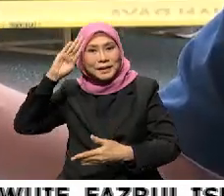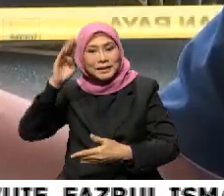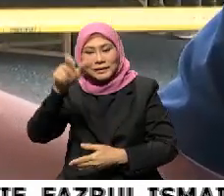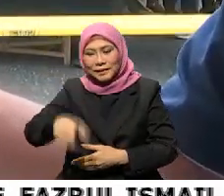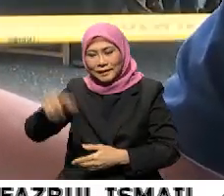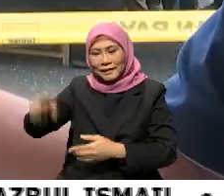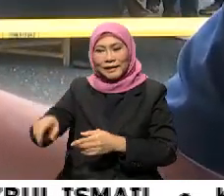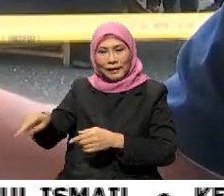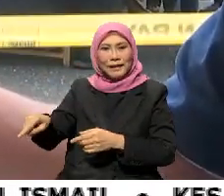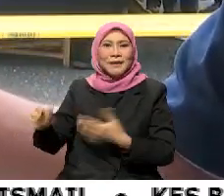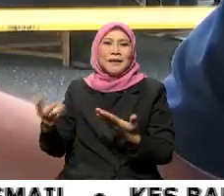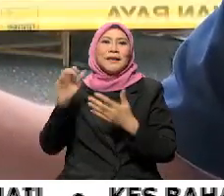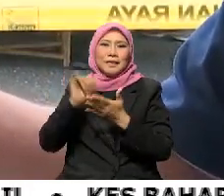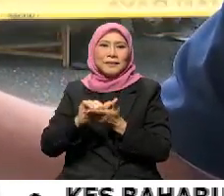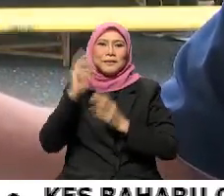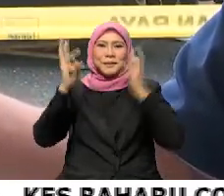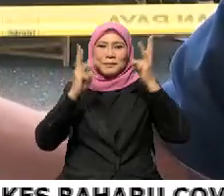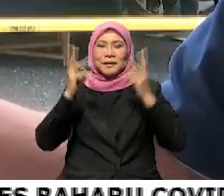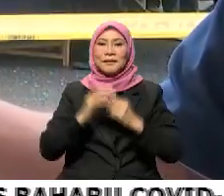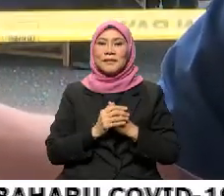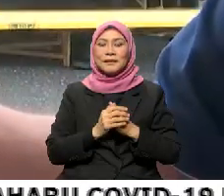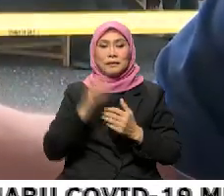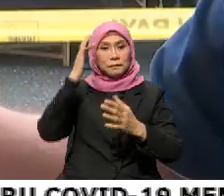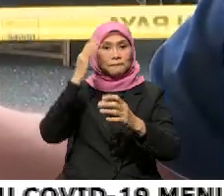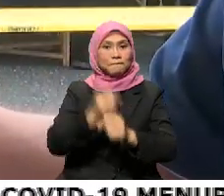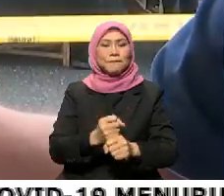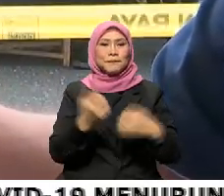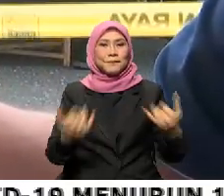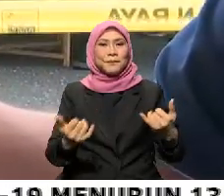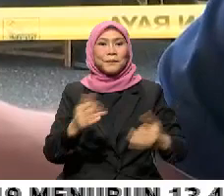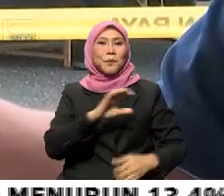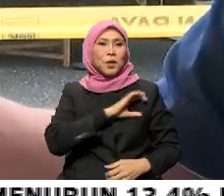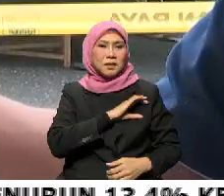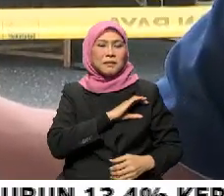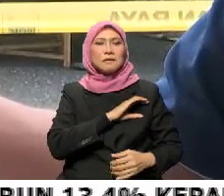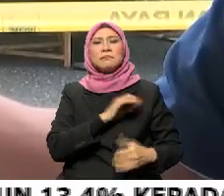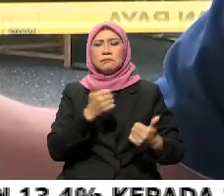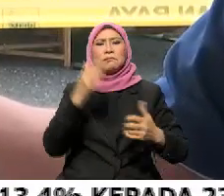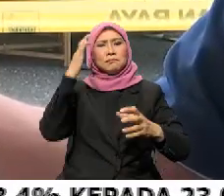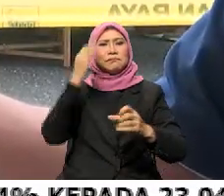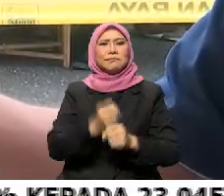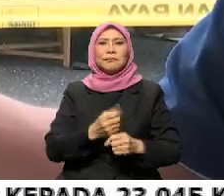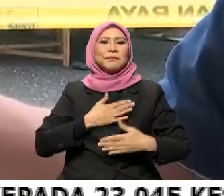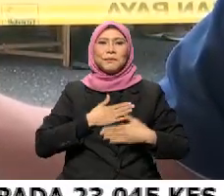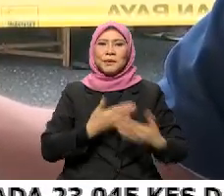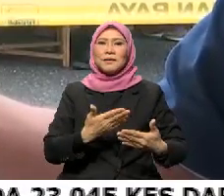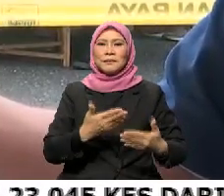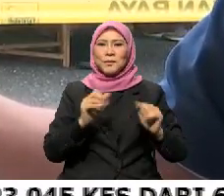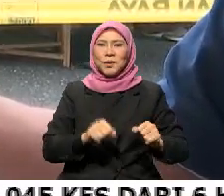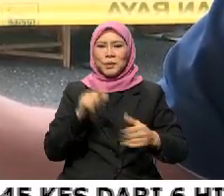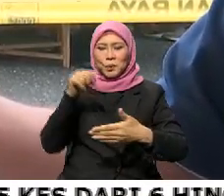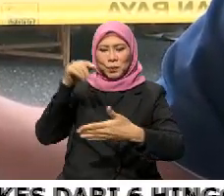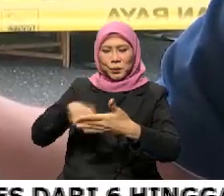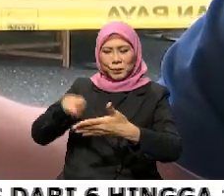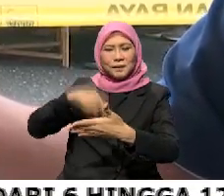So saya yakin semua pegawai dan anggota polis kita dah committed untuk melaksanakan undi mereka